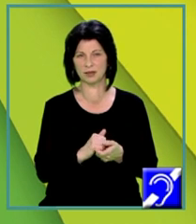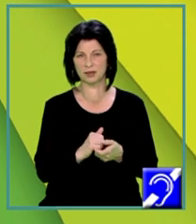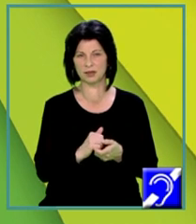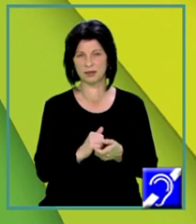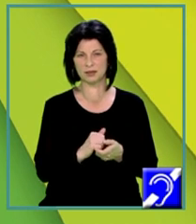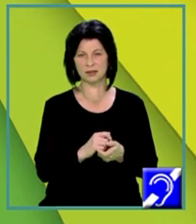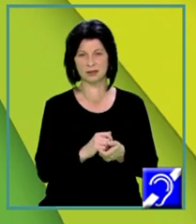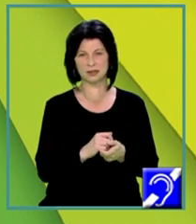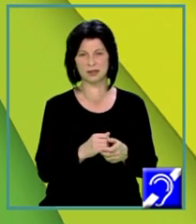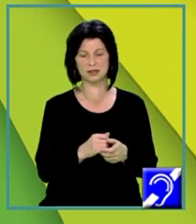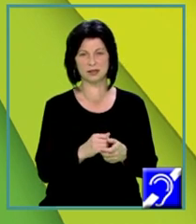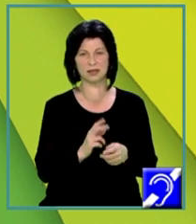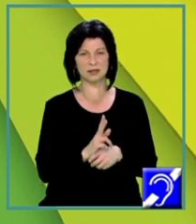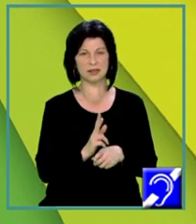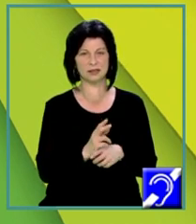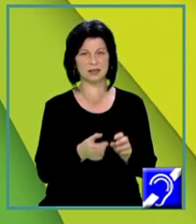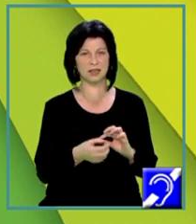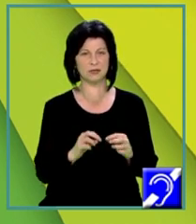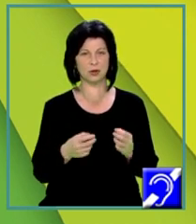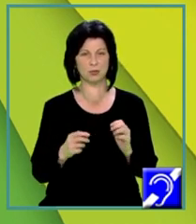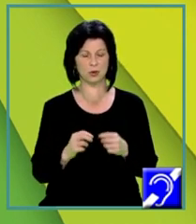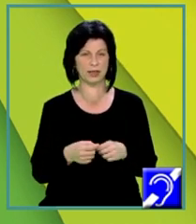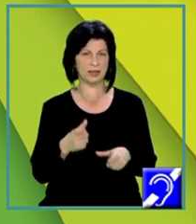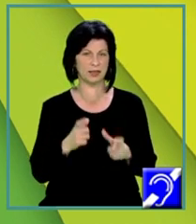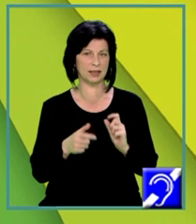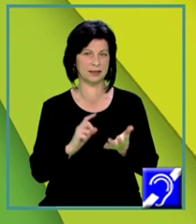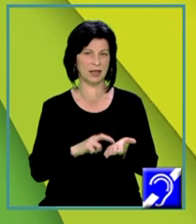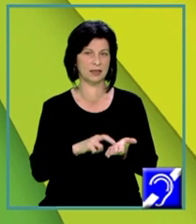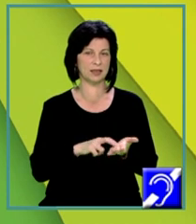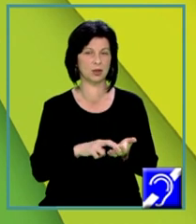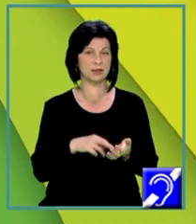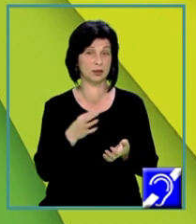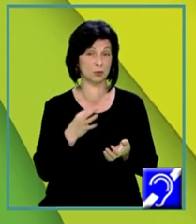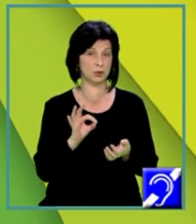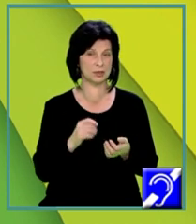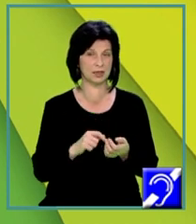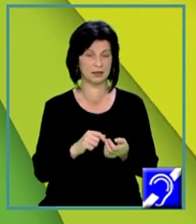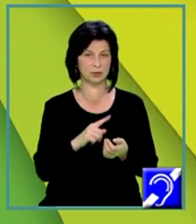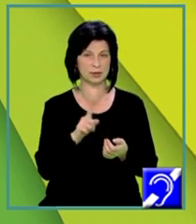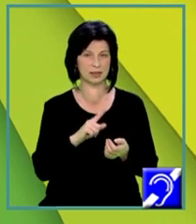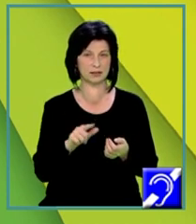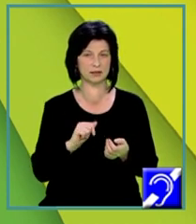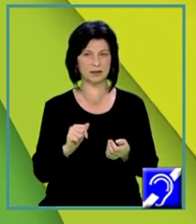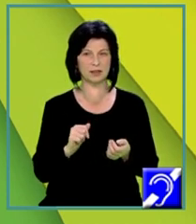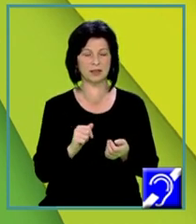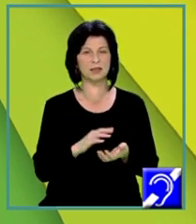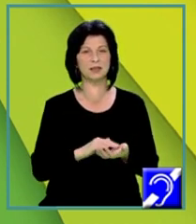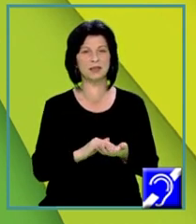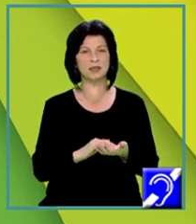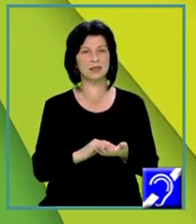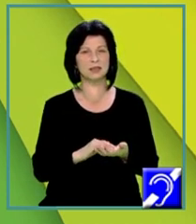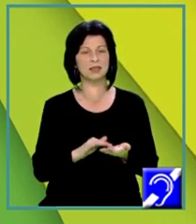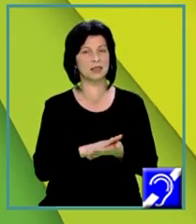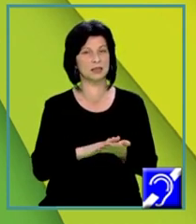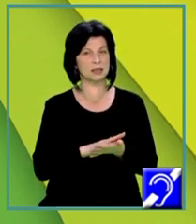episod nu sigur că este zerohp.ro notăm cu z x minus egal care nu se lua în seamă că elementul zi este